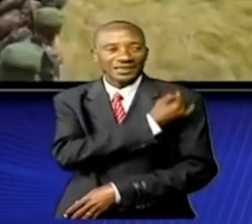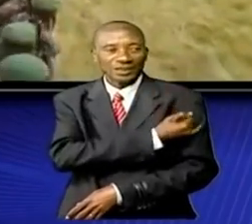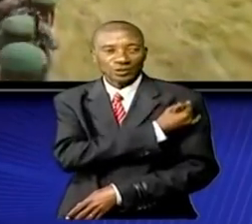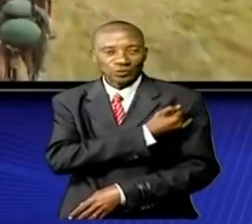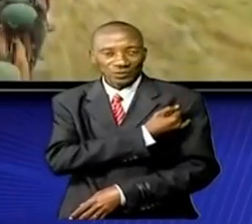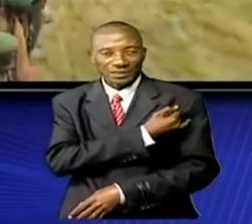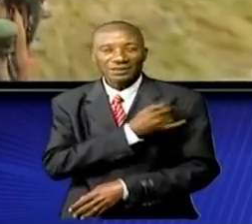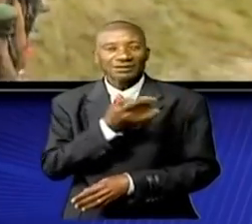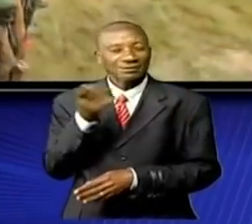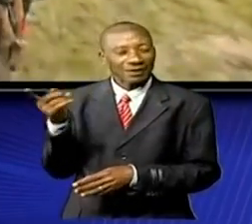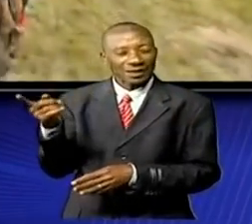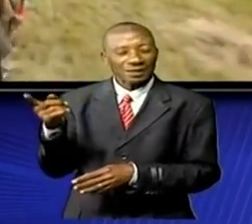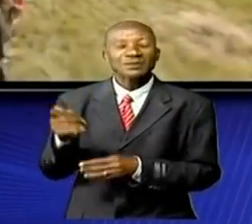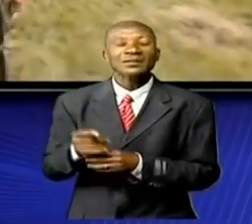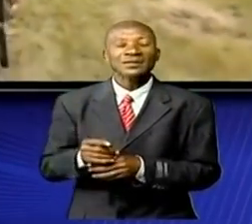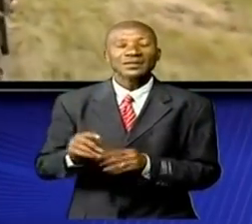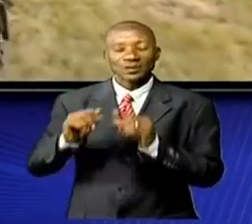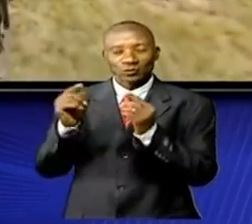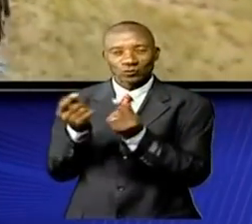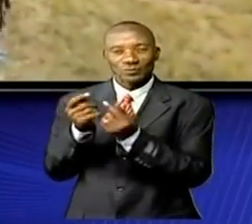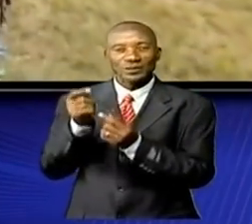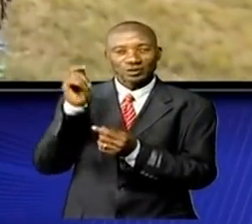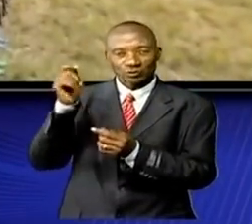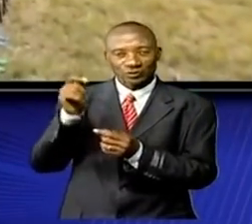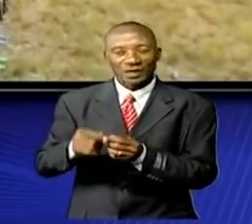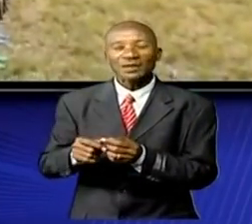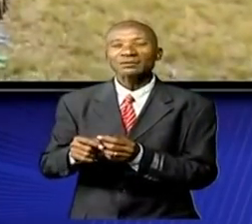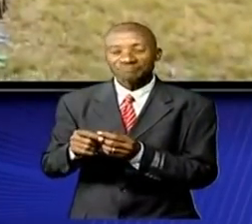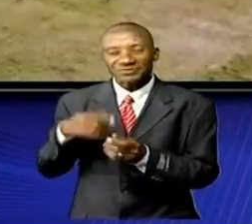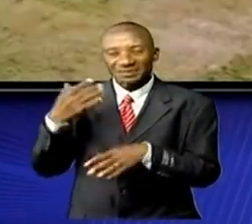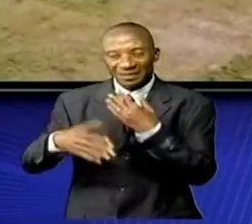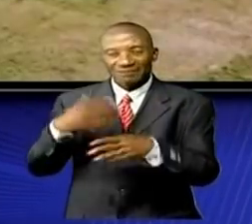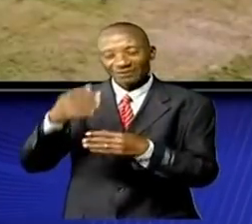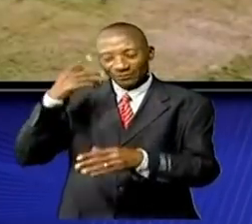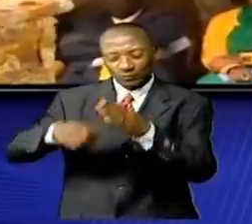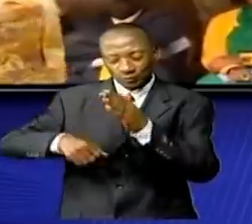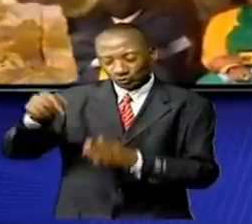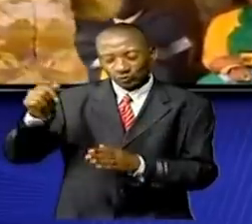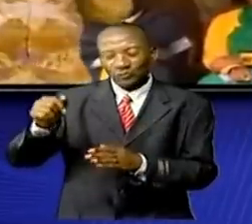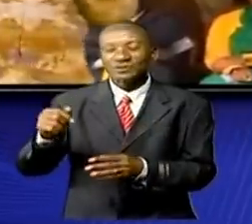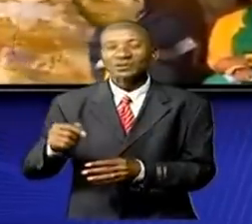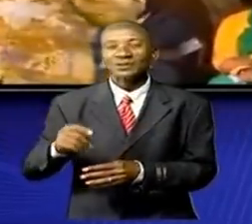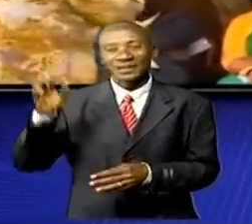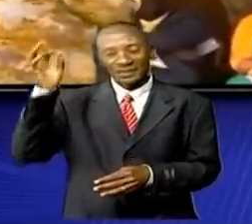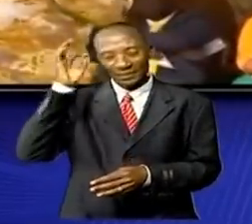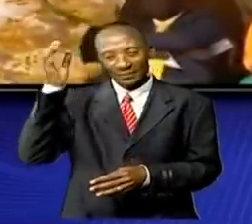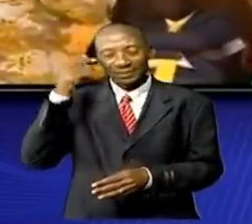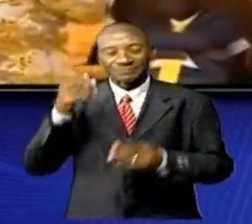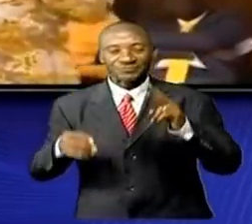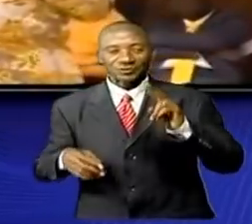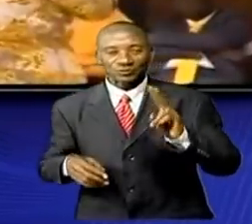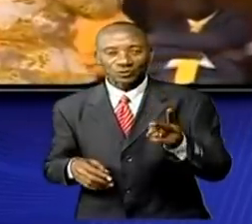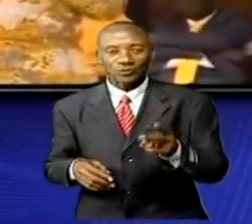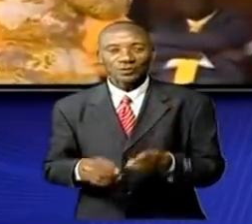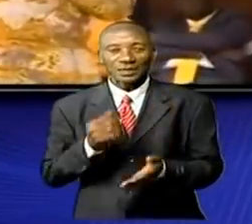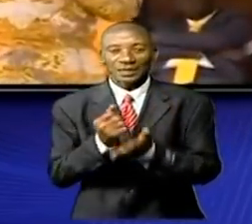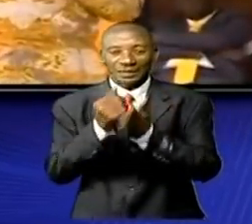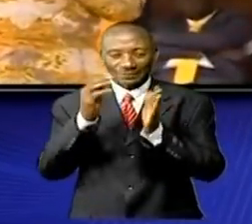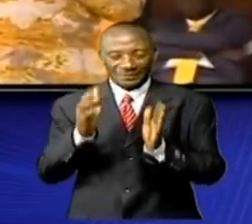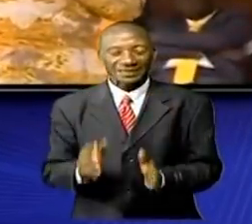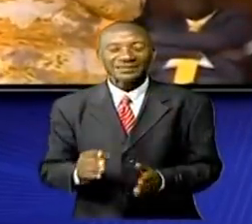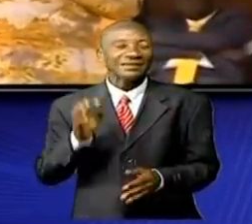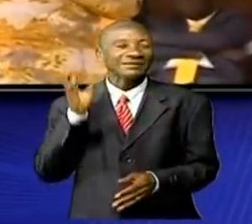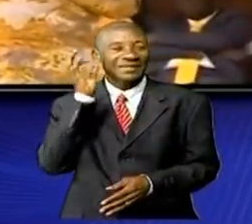groupes terroristes à suivre en début de ce journal. Vous suivrez également en début de ce journal convocation de l'ambassadeur de Kenya